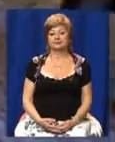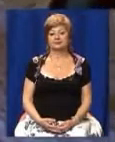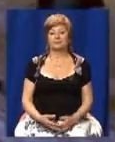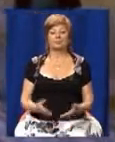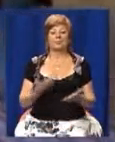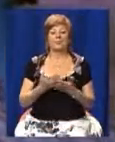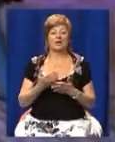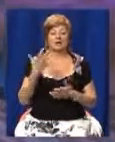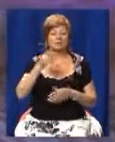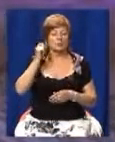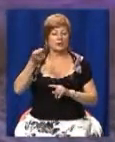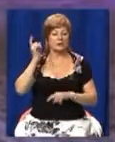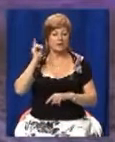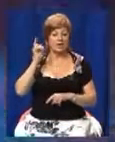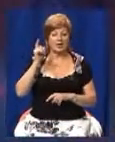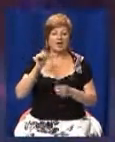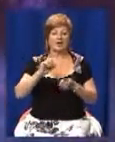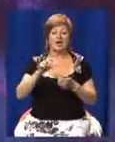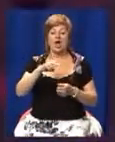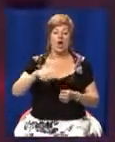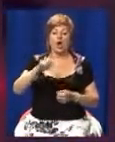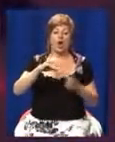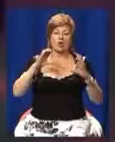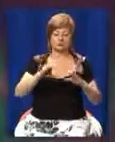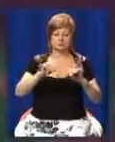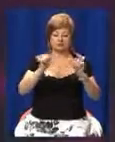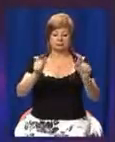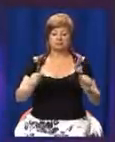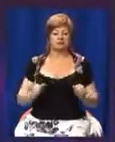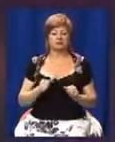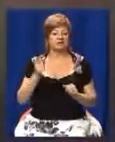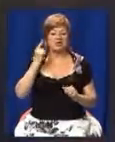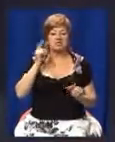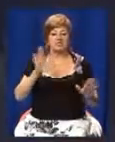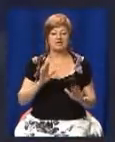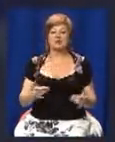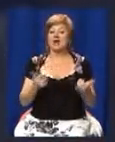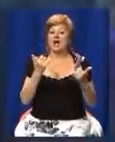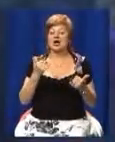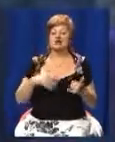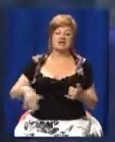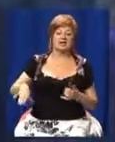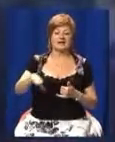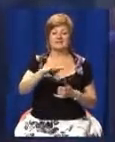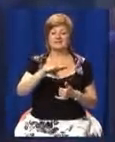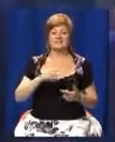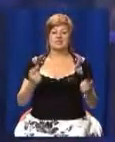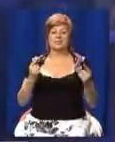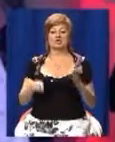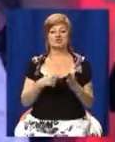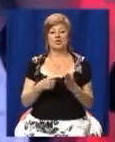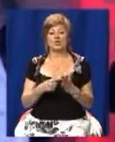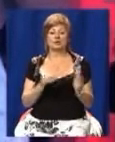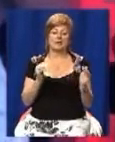Ще півстоліття тому про льодову скульптуру ніхто навіть і не чув. Сьогодні ж щозими по всьому світу у великих містах